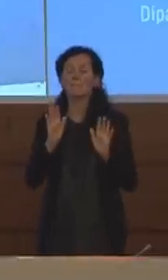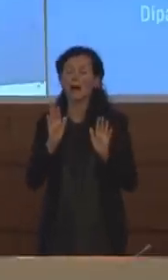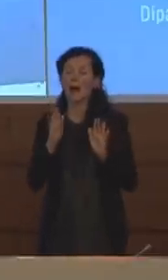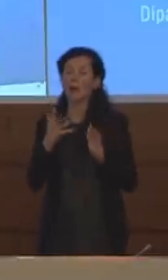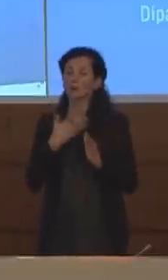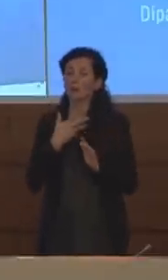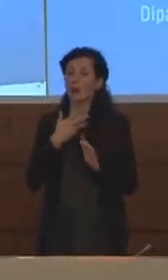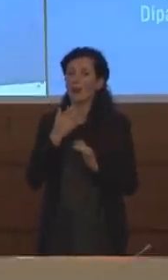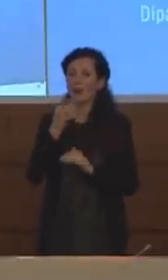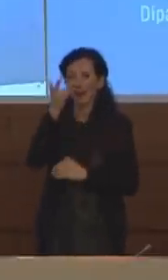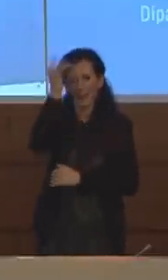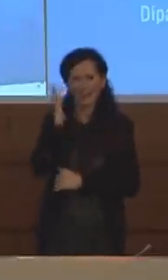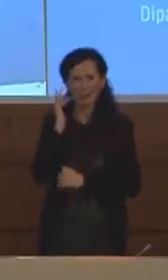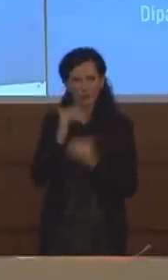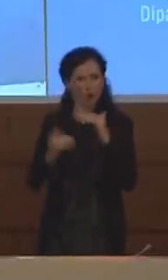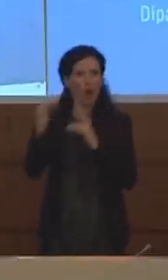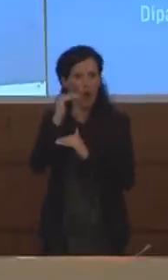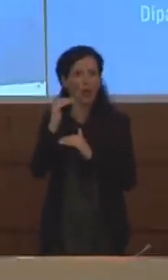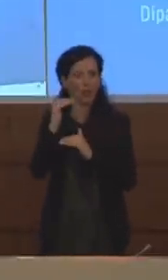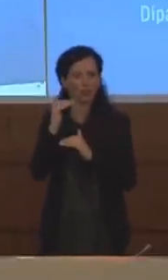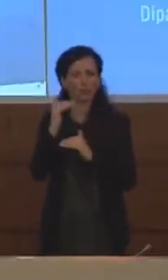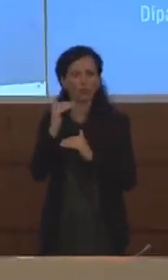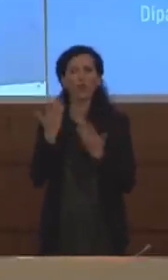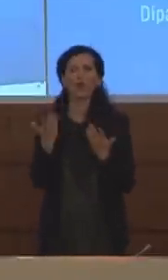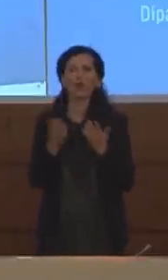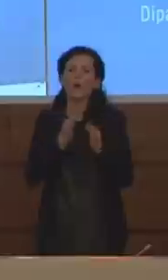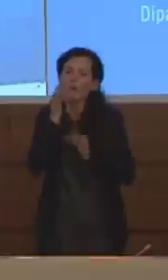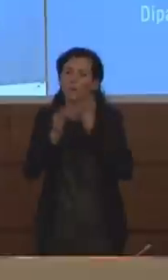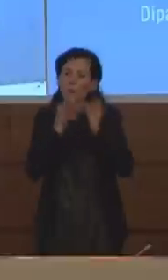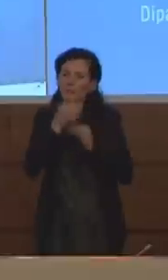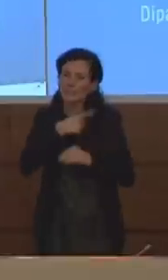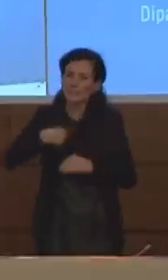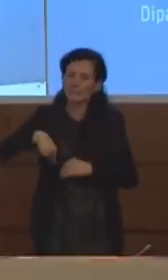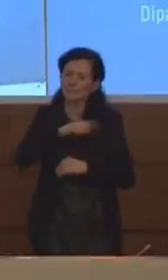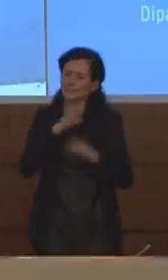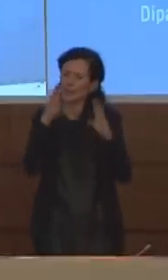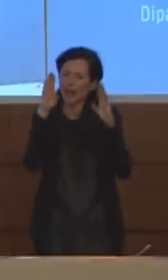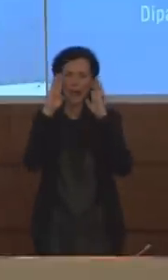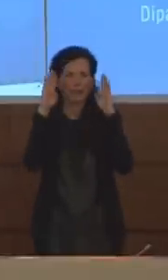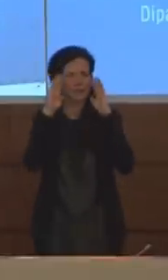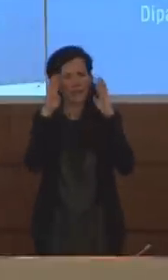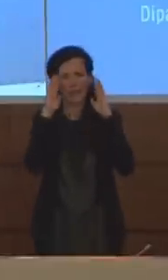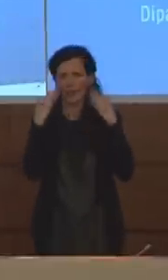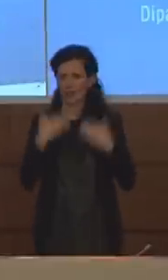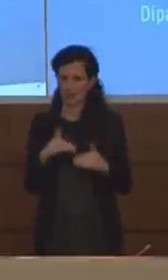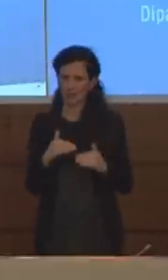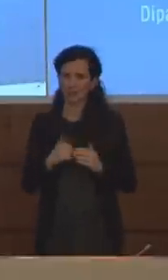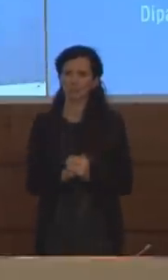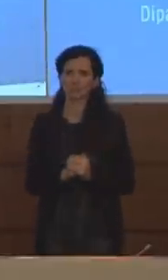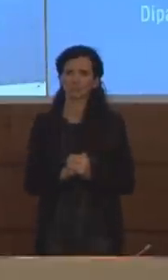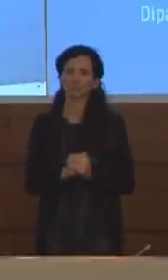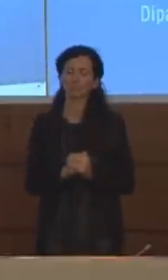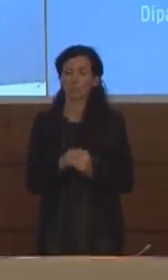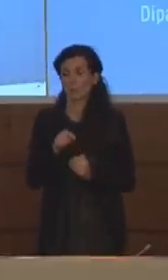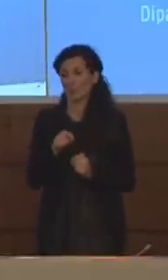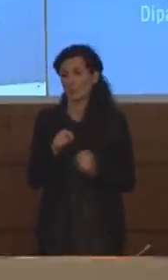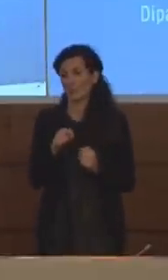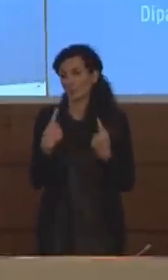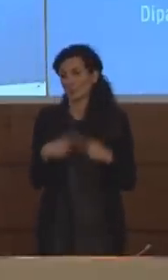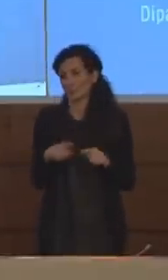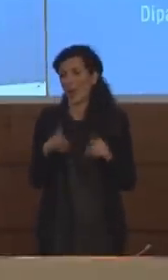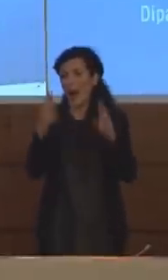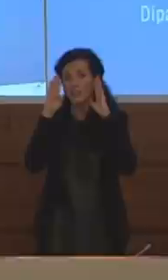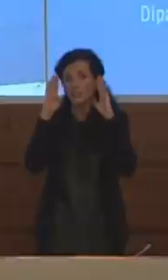più elevata ecco quindi vuol dire che dobbiamo stare estremamente attenti e questo il primo elemento importante e